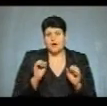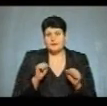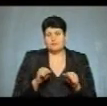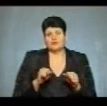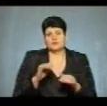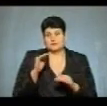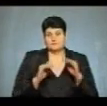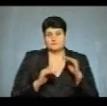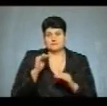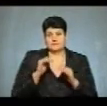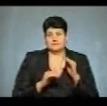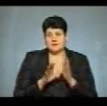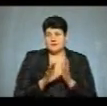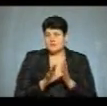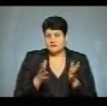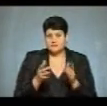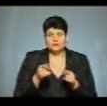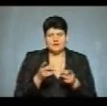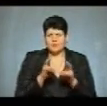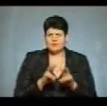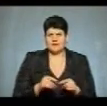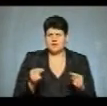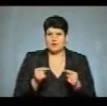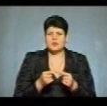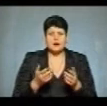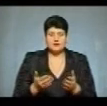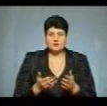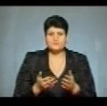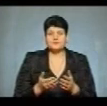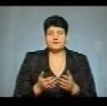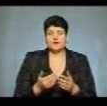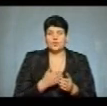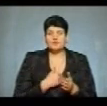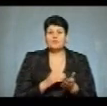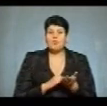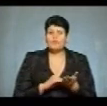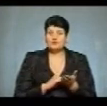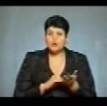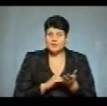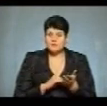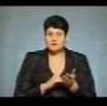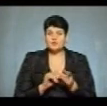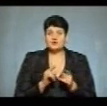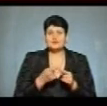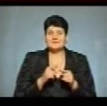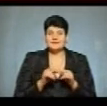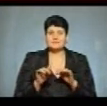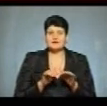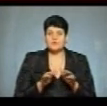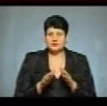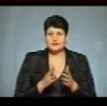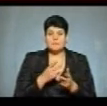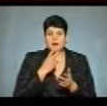перепад напруги. Тут треба розбиратися конкретно. Ну, ще раз хочу повторити, що ті заходи, які